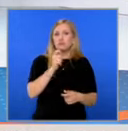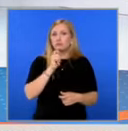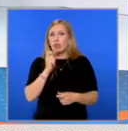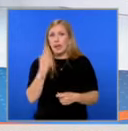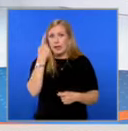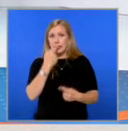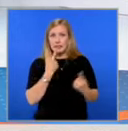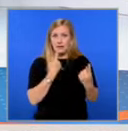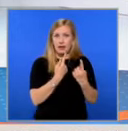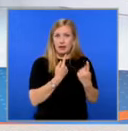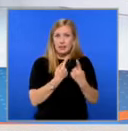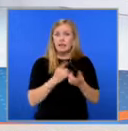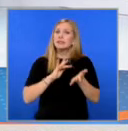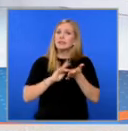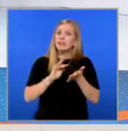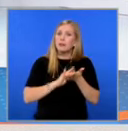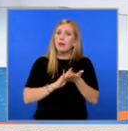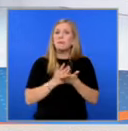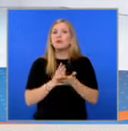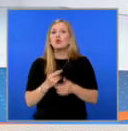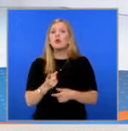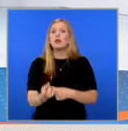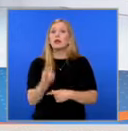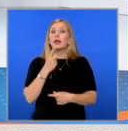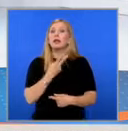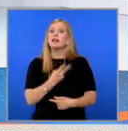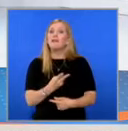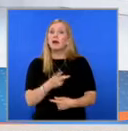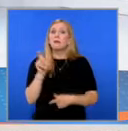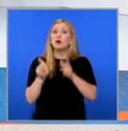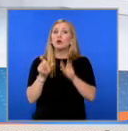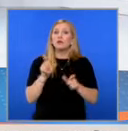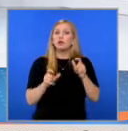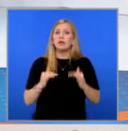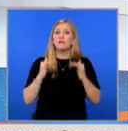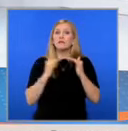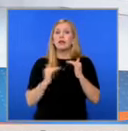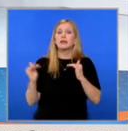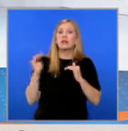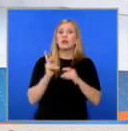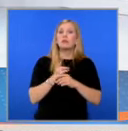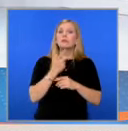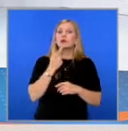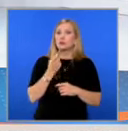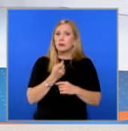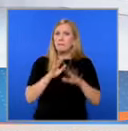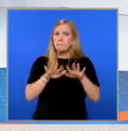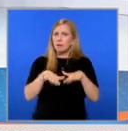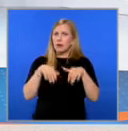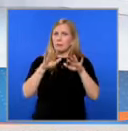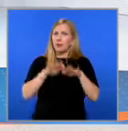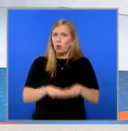лице в лице с таблет сред 100ма души на възраст над 18 години парламентът остава с